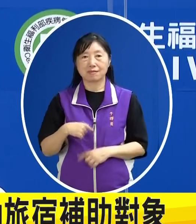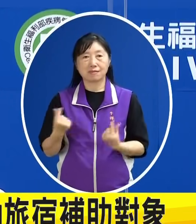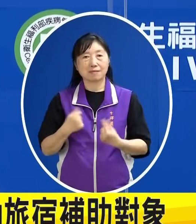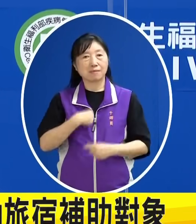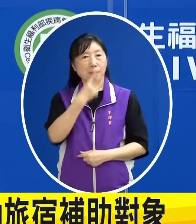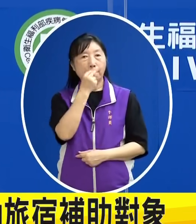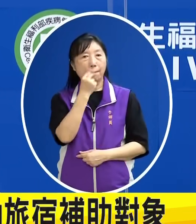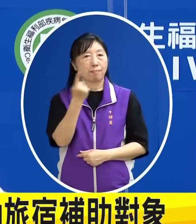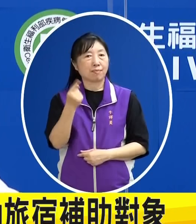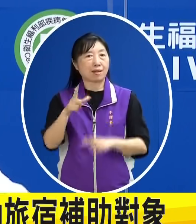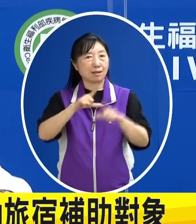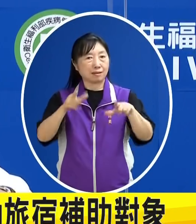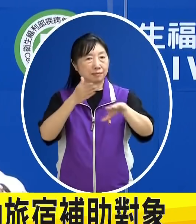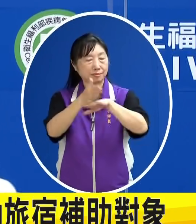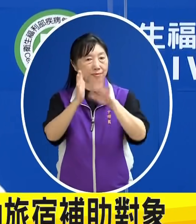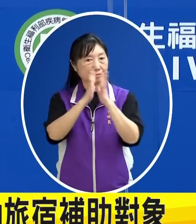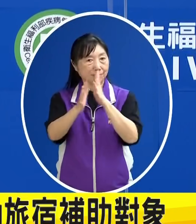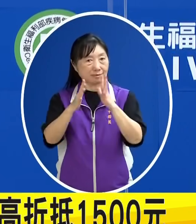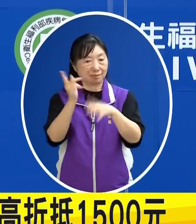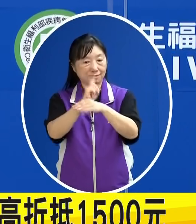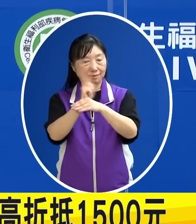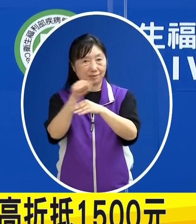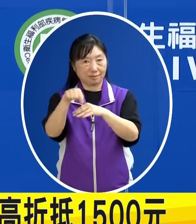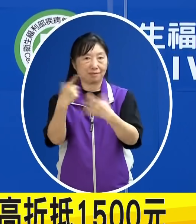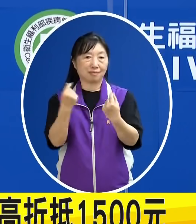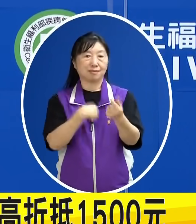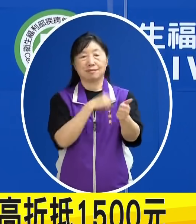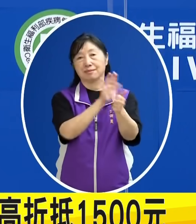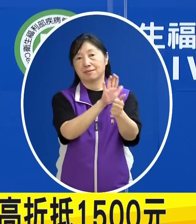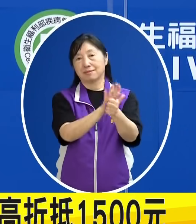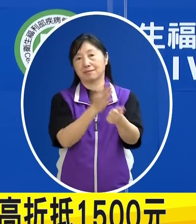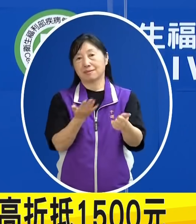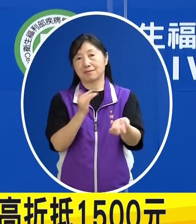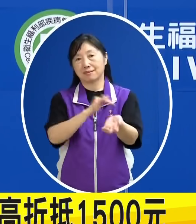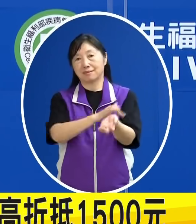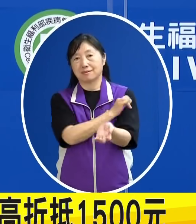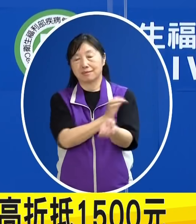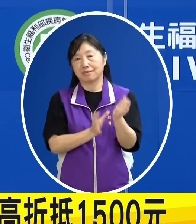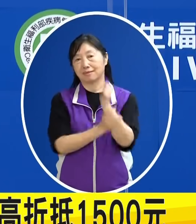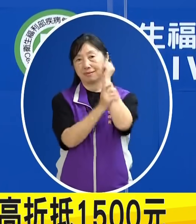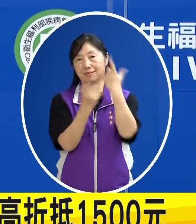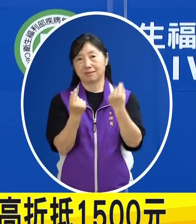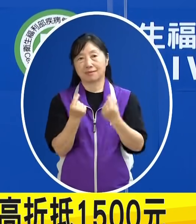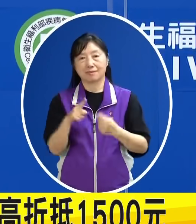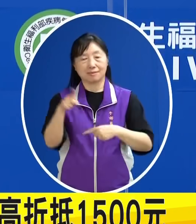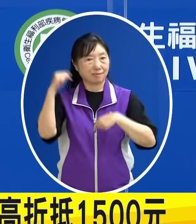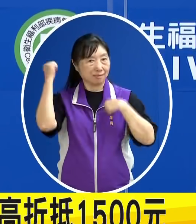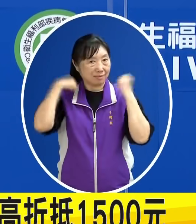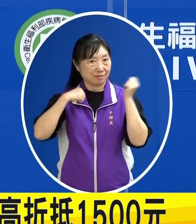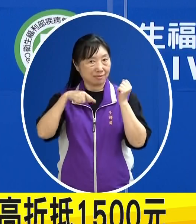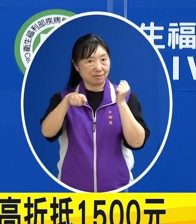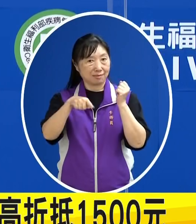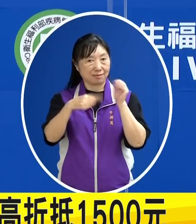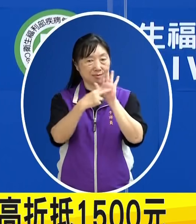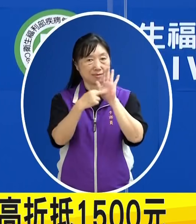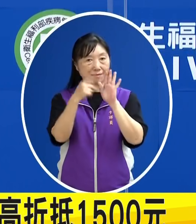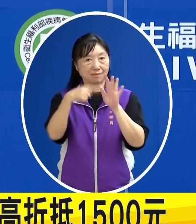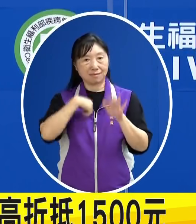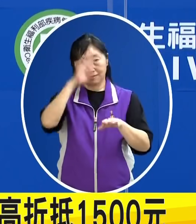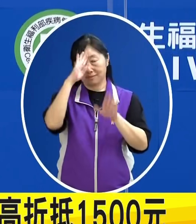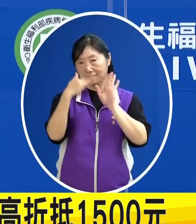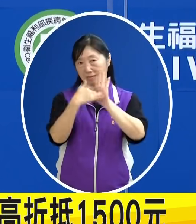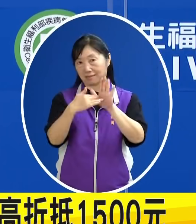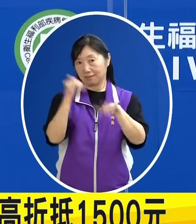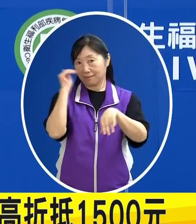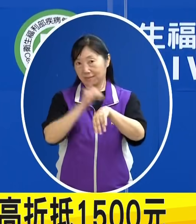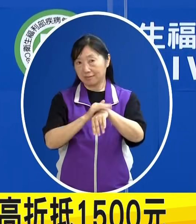我们的大车队也来挺医护所以那天在早上那时候我参加的时候说我们这个防疫会成功最主